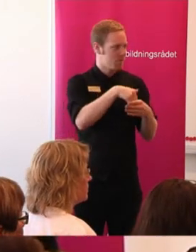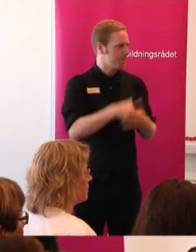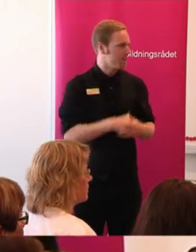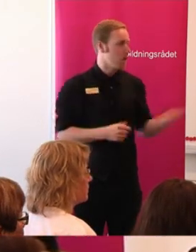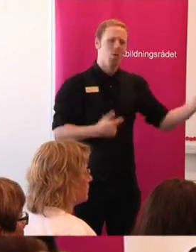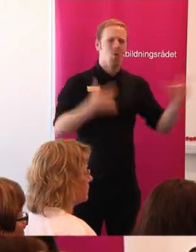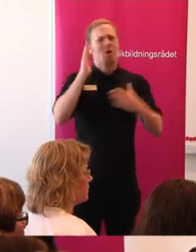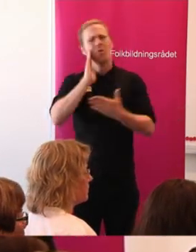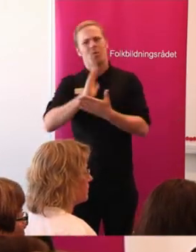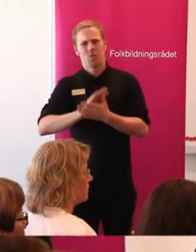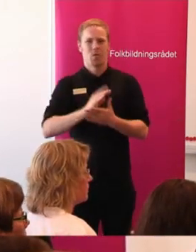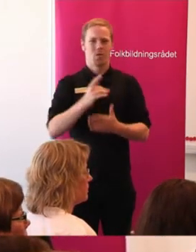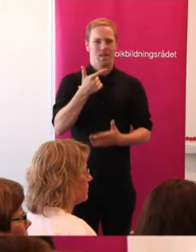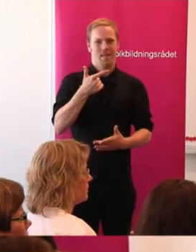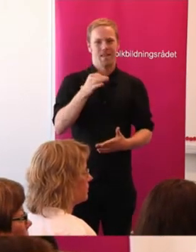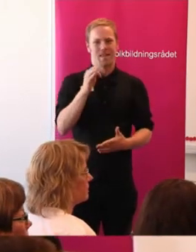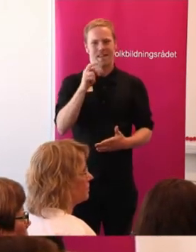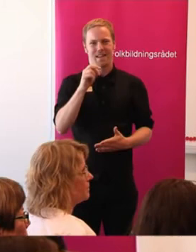förlåt.